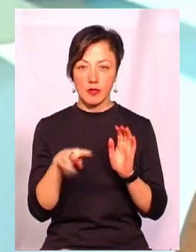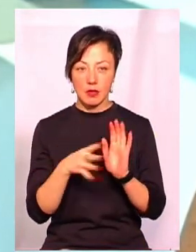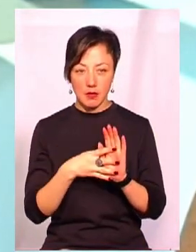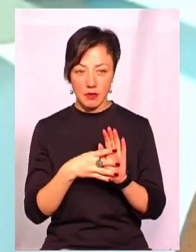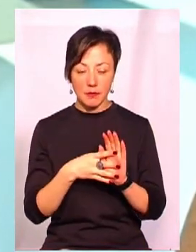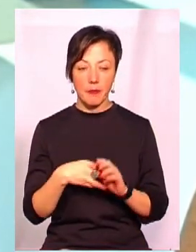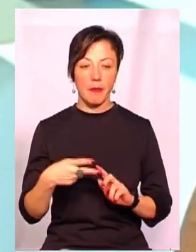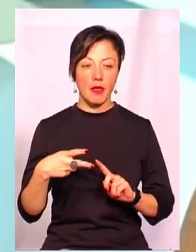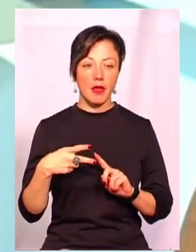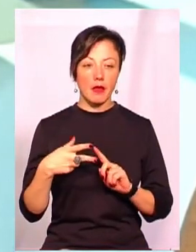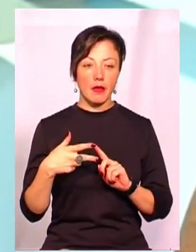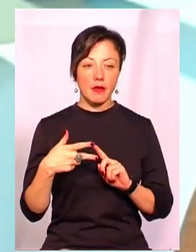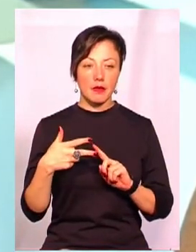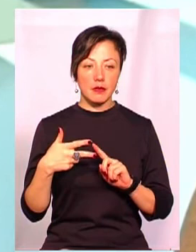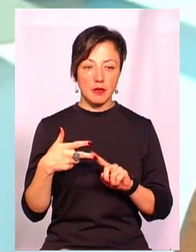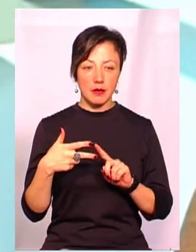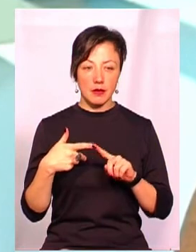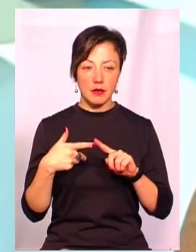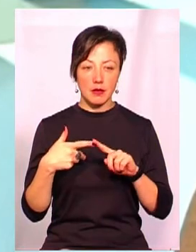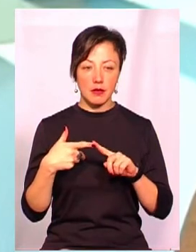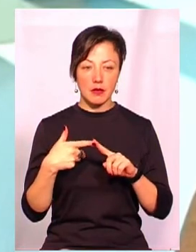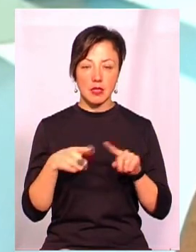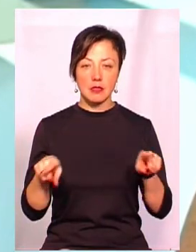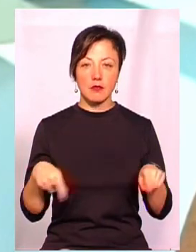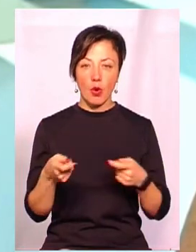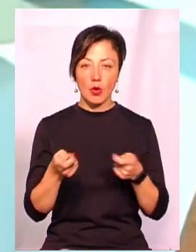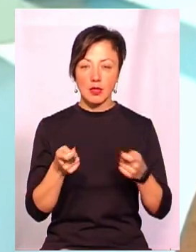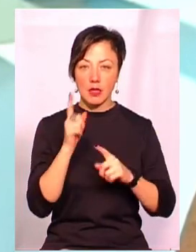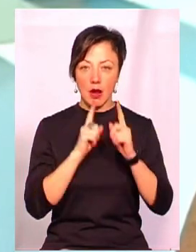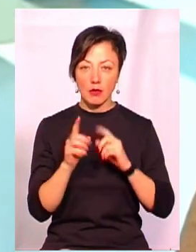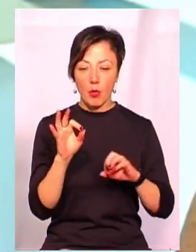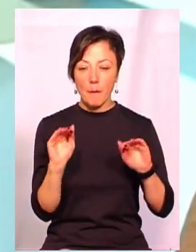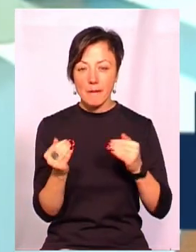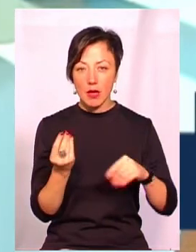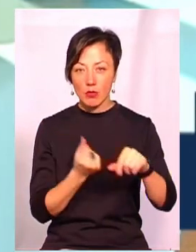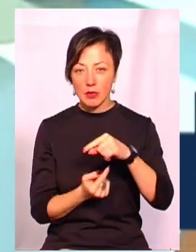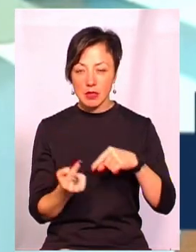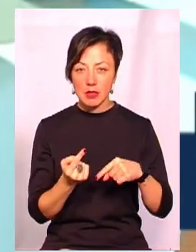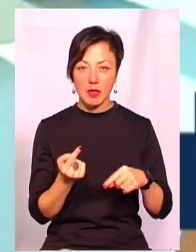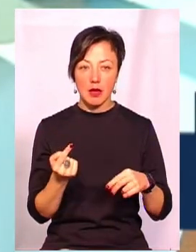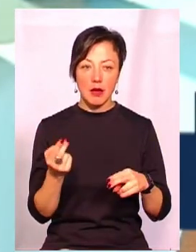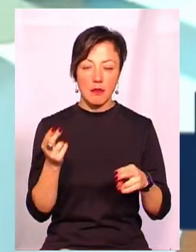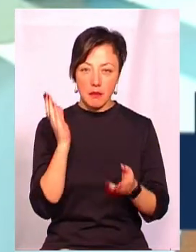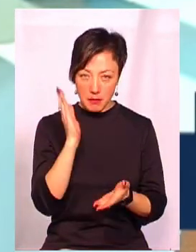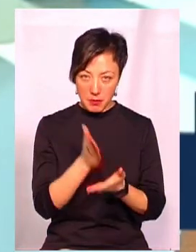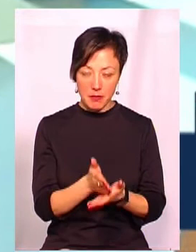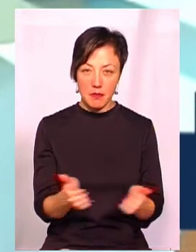128-129. Створення координаційної ради по мікробізнесу і підприємництву